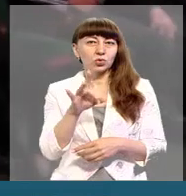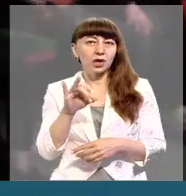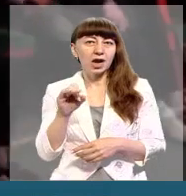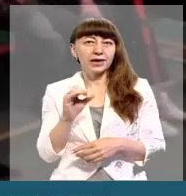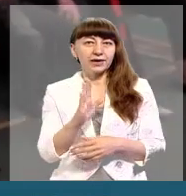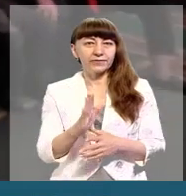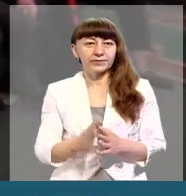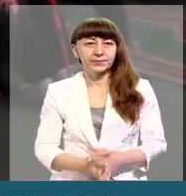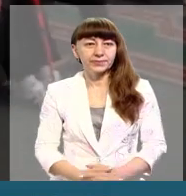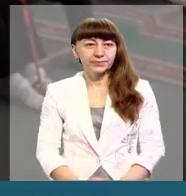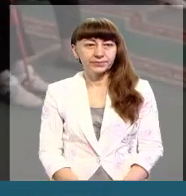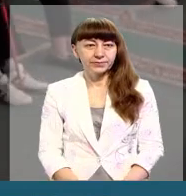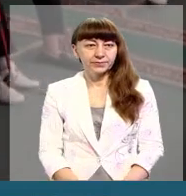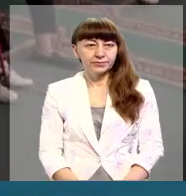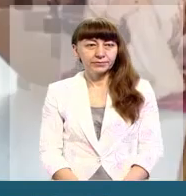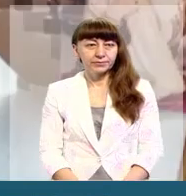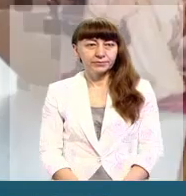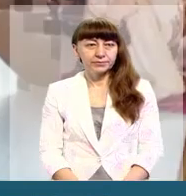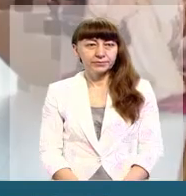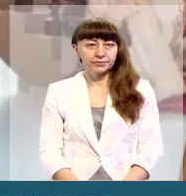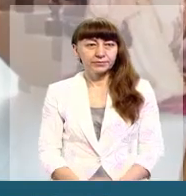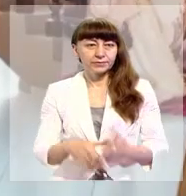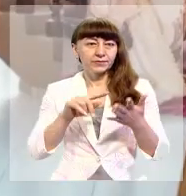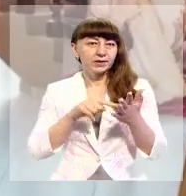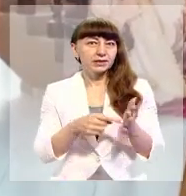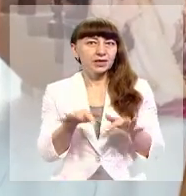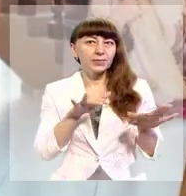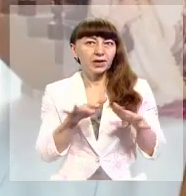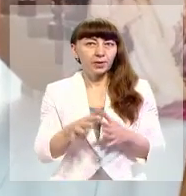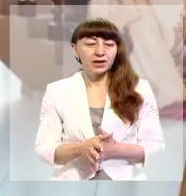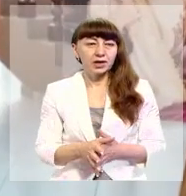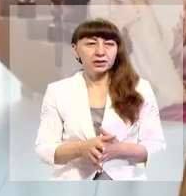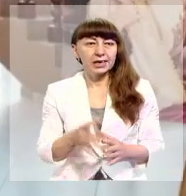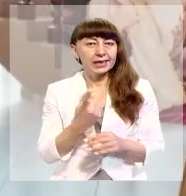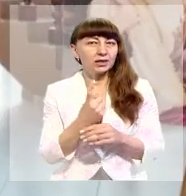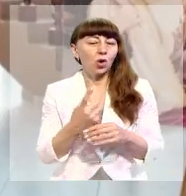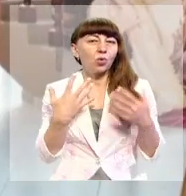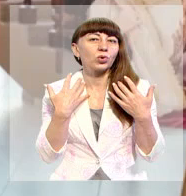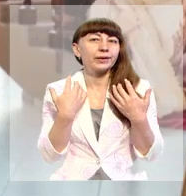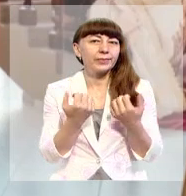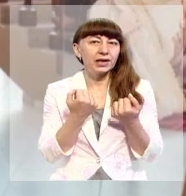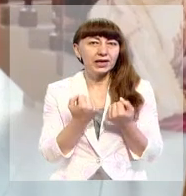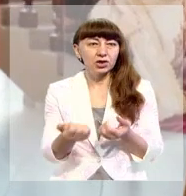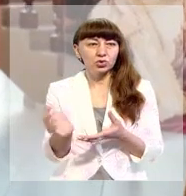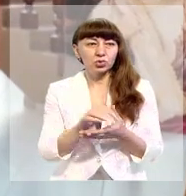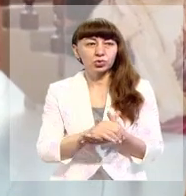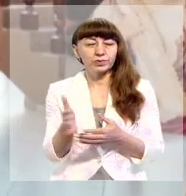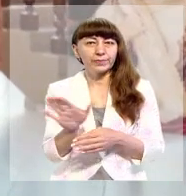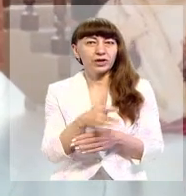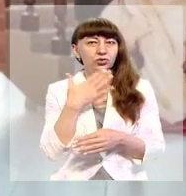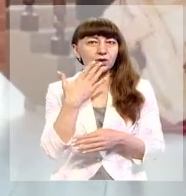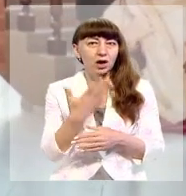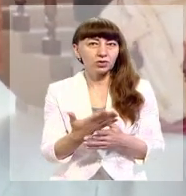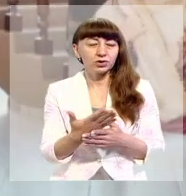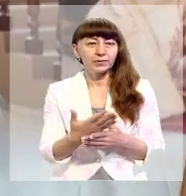қарасын орындап көпшілікті тәнті етті. Цель мероприятия – это, конечно же, дружба народов. Іс-шараның мақсаты бұл әрине халық